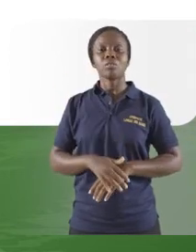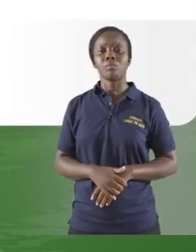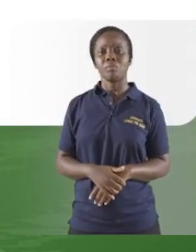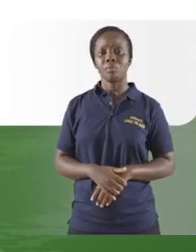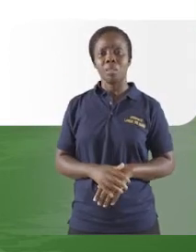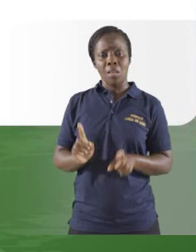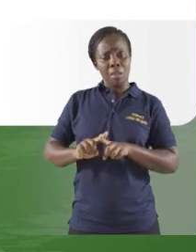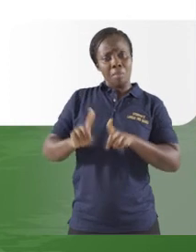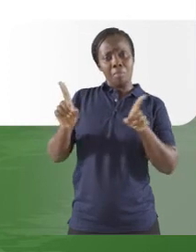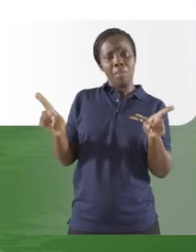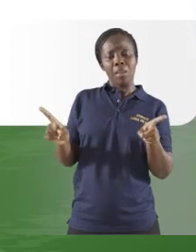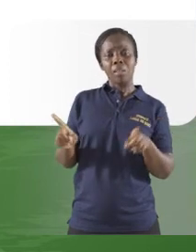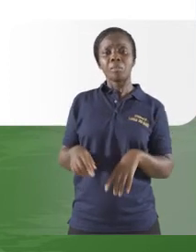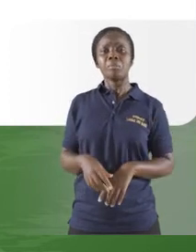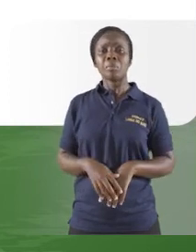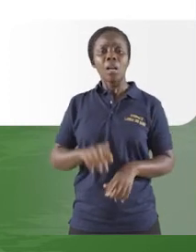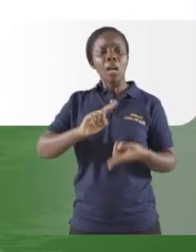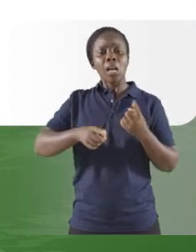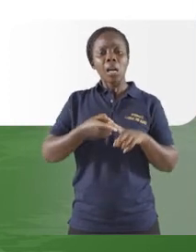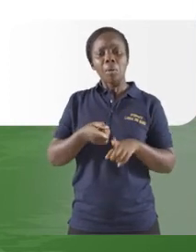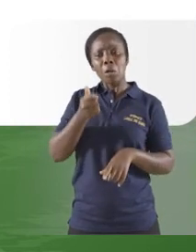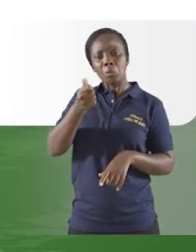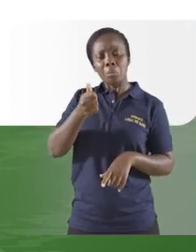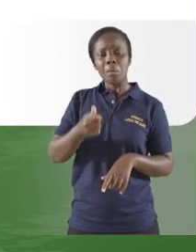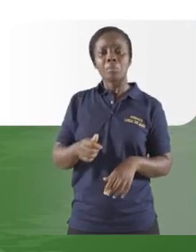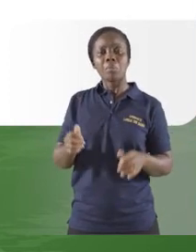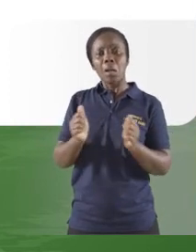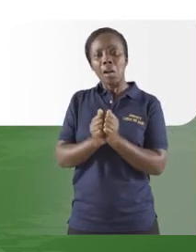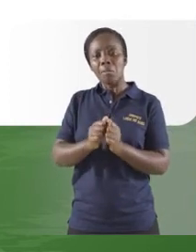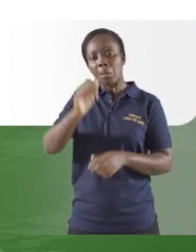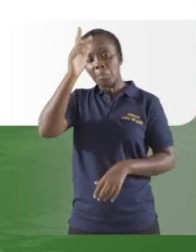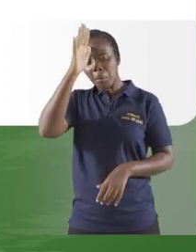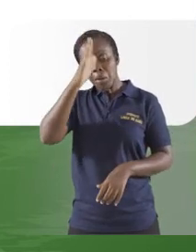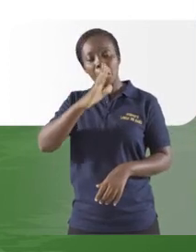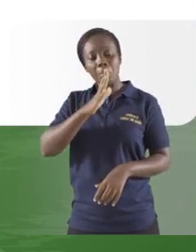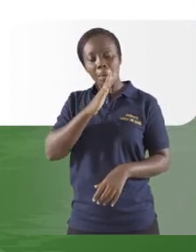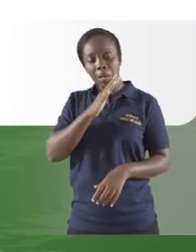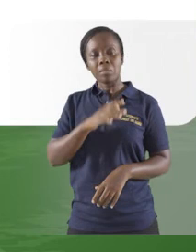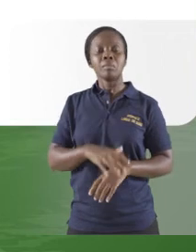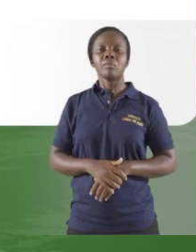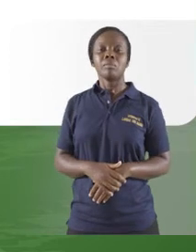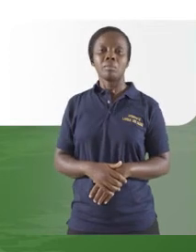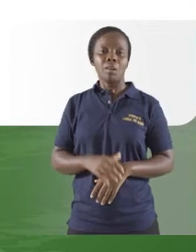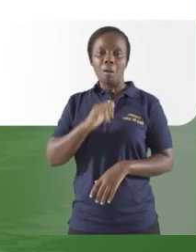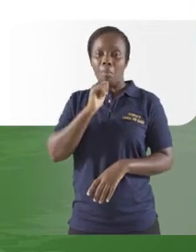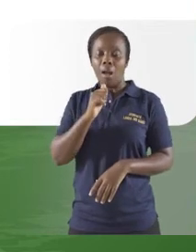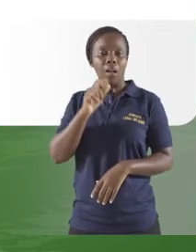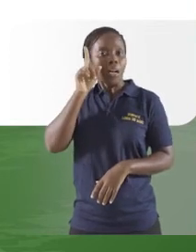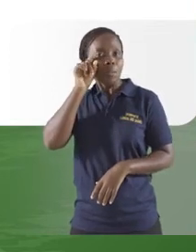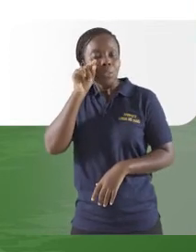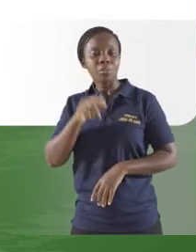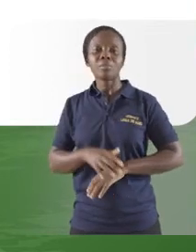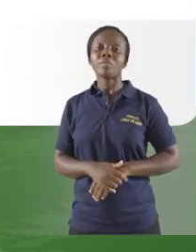alors que ni lui-même ni leurs parents ne le sont.